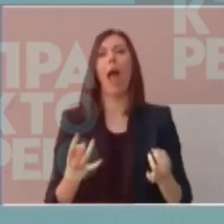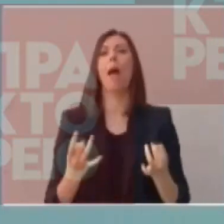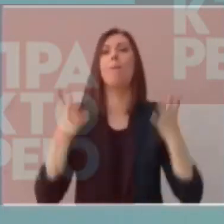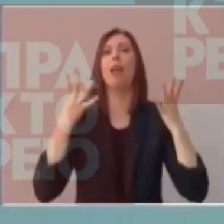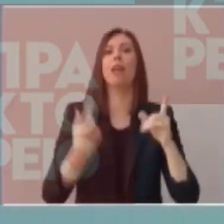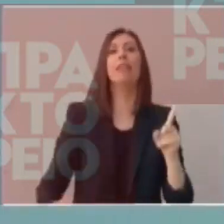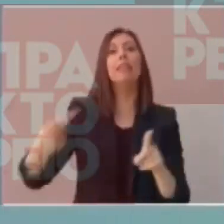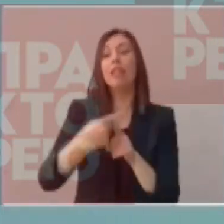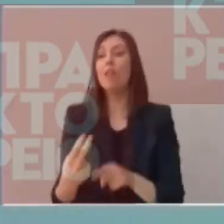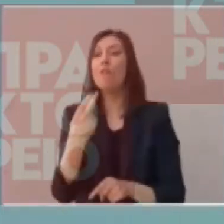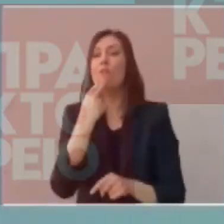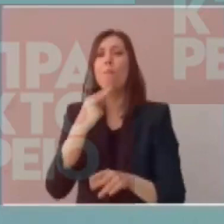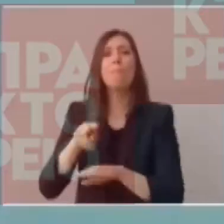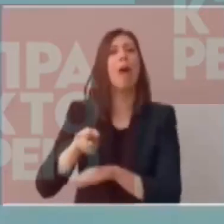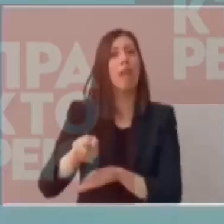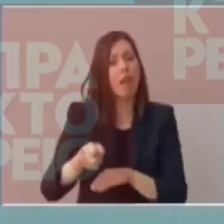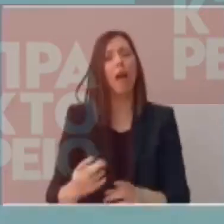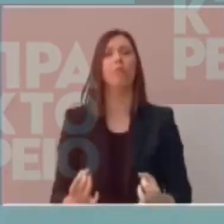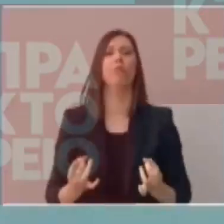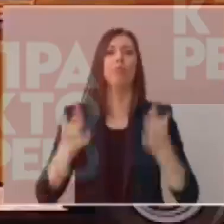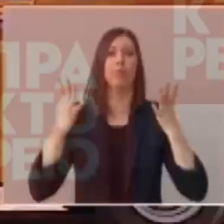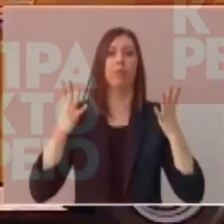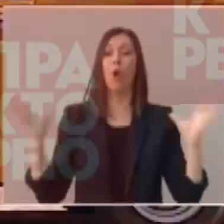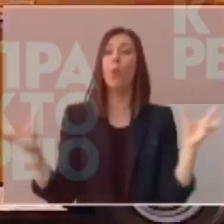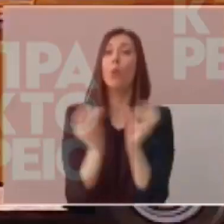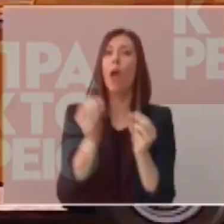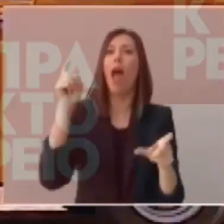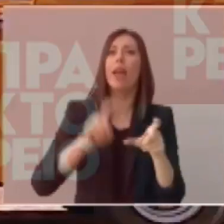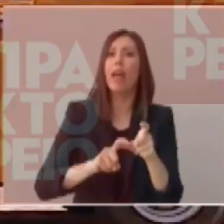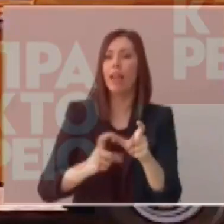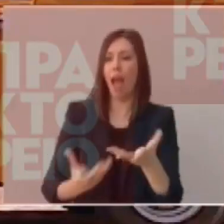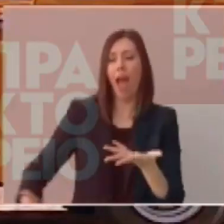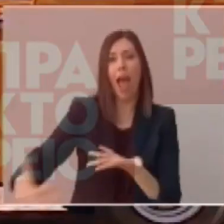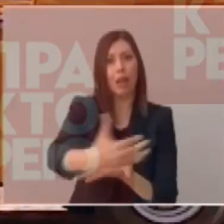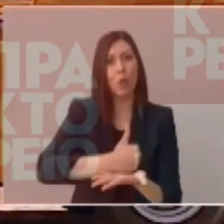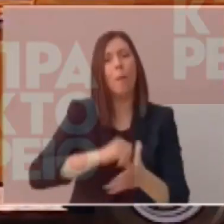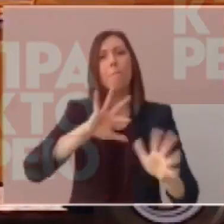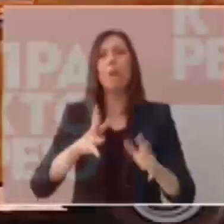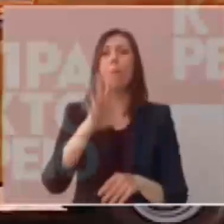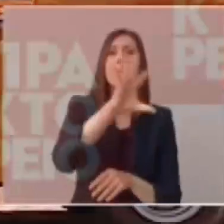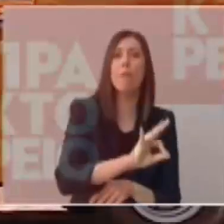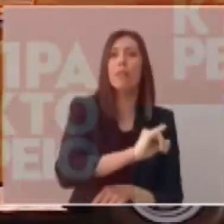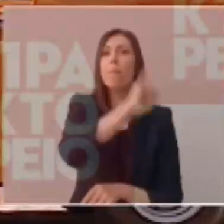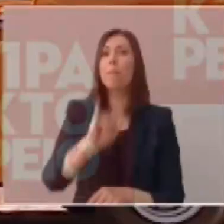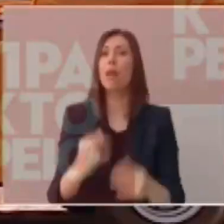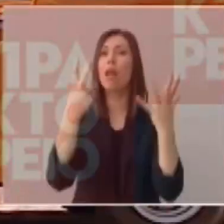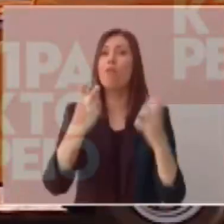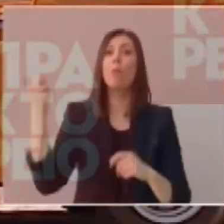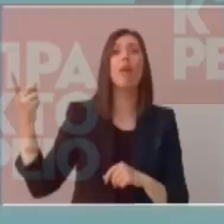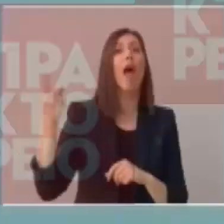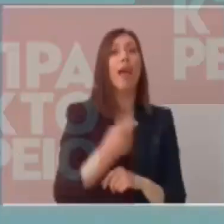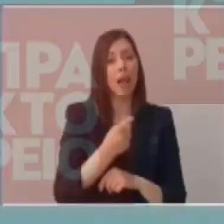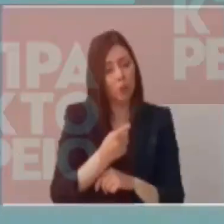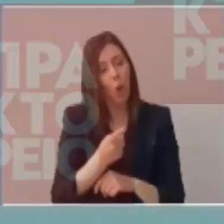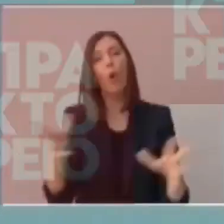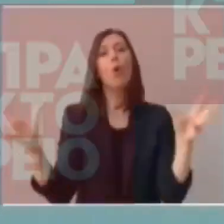Και από τα εταιρικά έσοδα θα εκπίπτει το 50% και το 70% στα νησιά του κόστους αγοράς ή